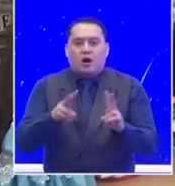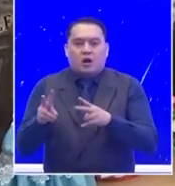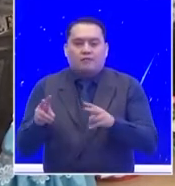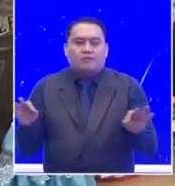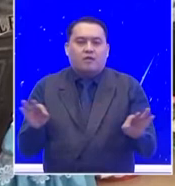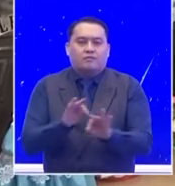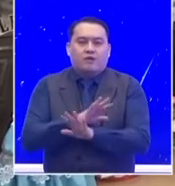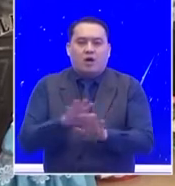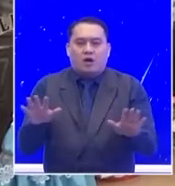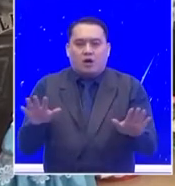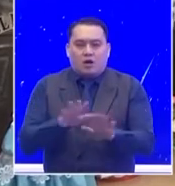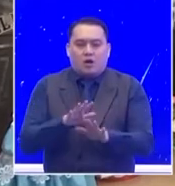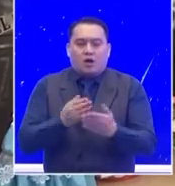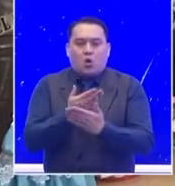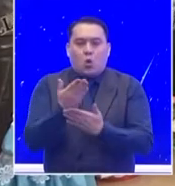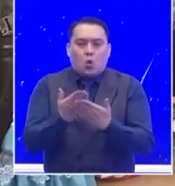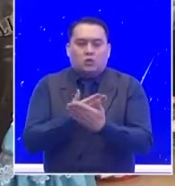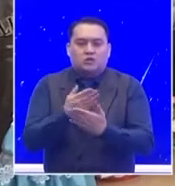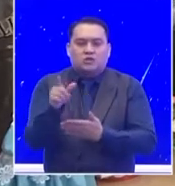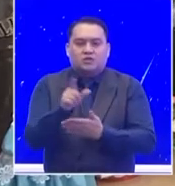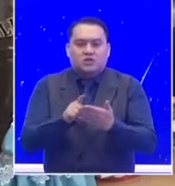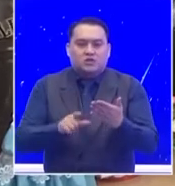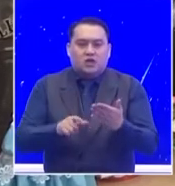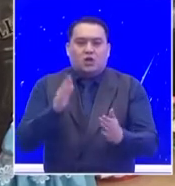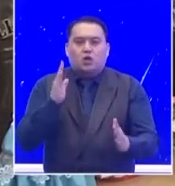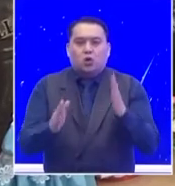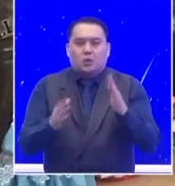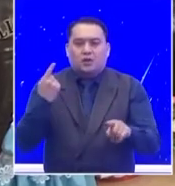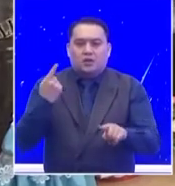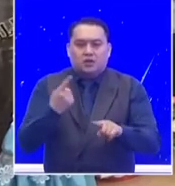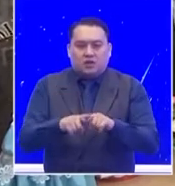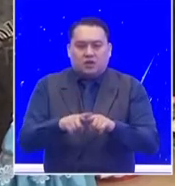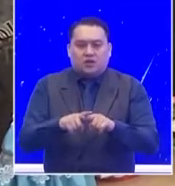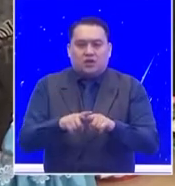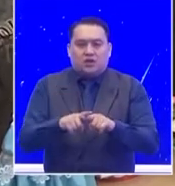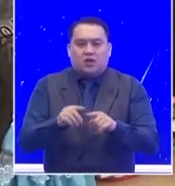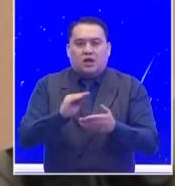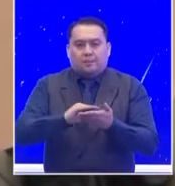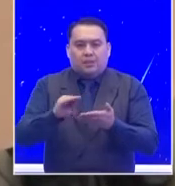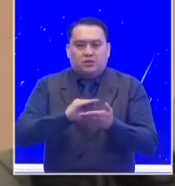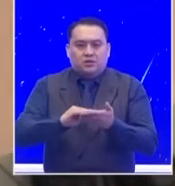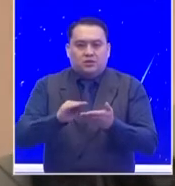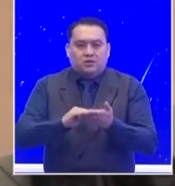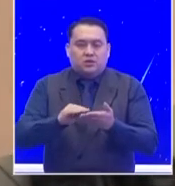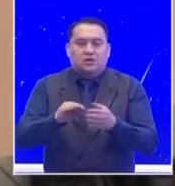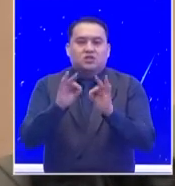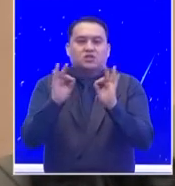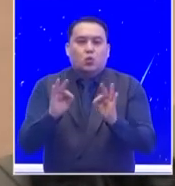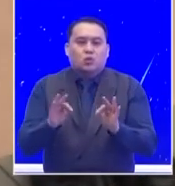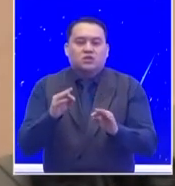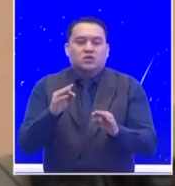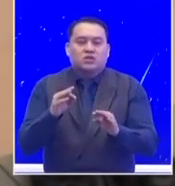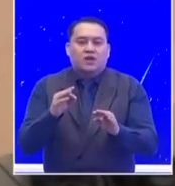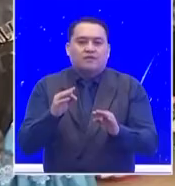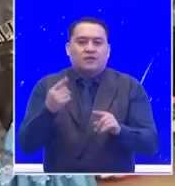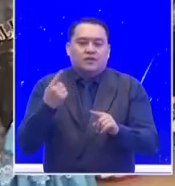вокал, художественное чтение, робототехника, эссе, декоративно-прикладное искусство. Сама